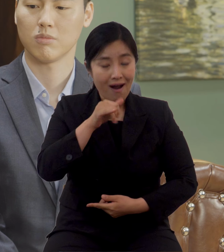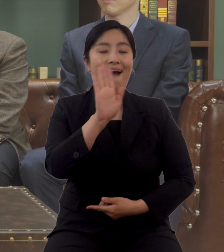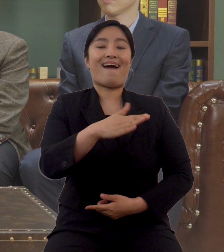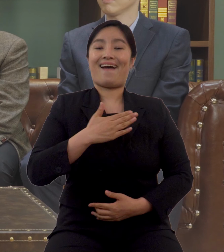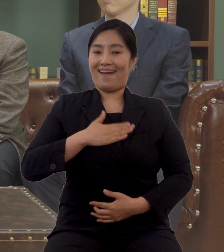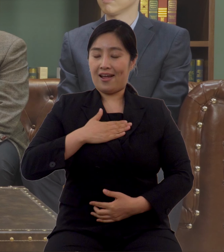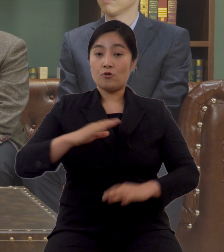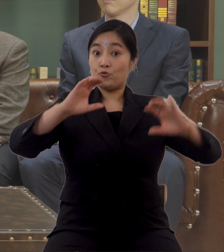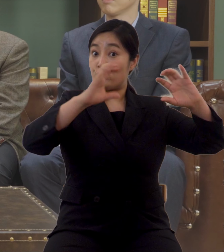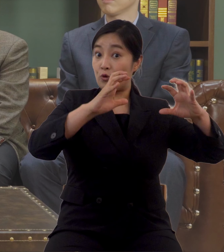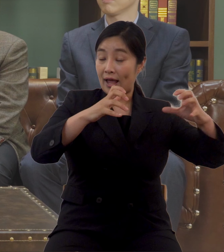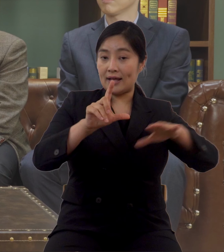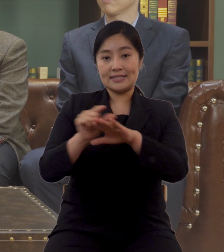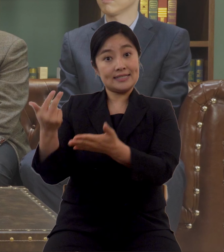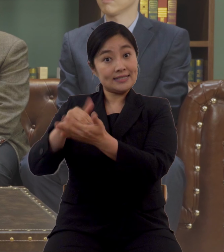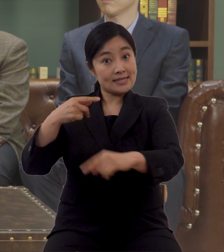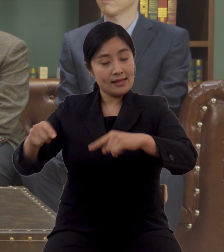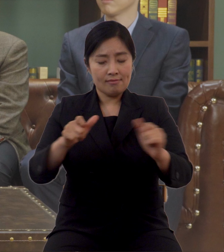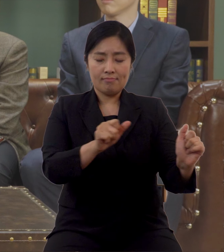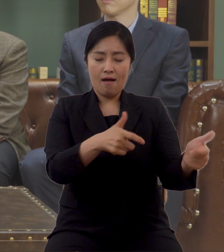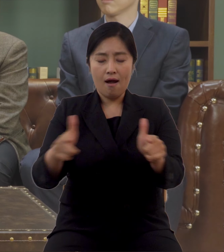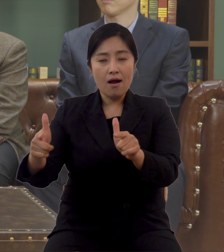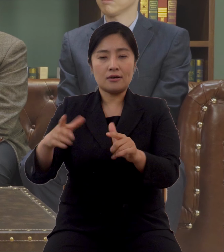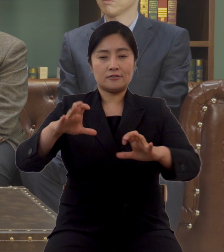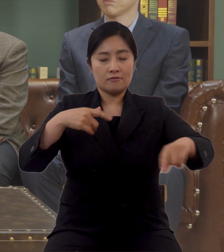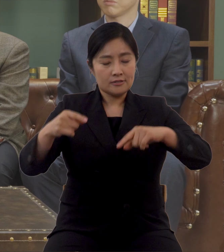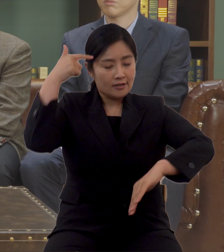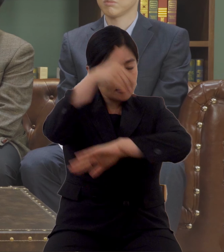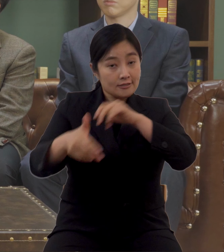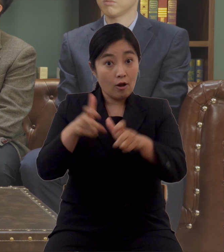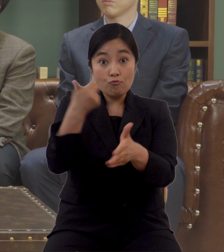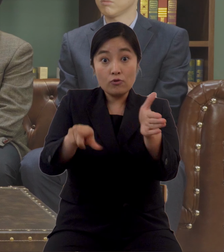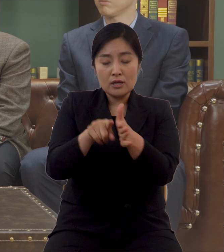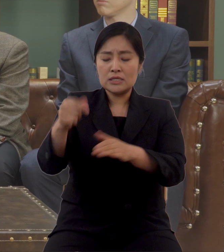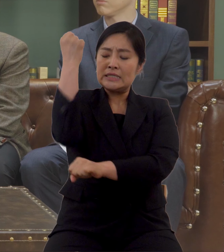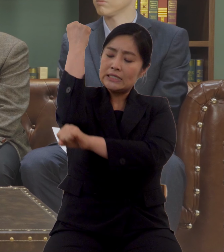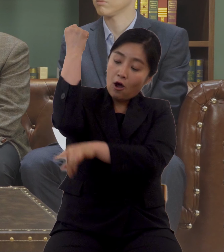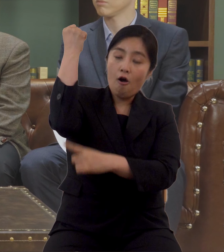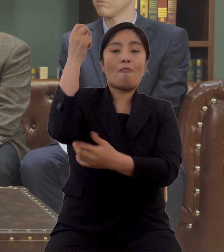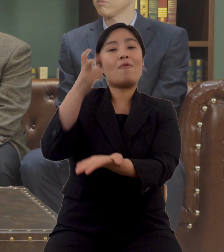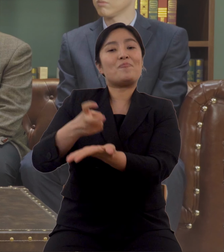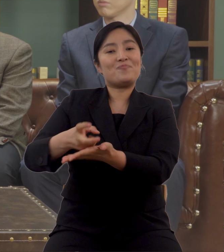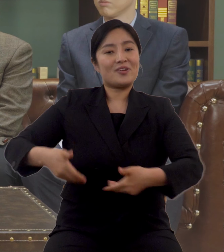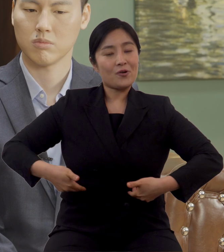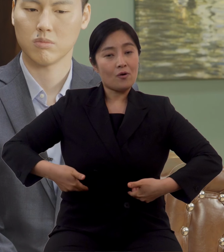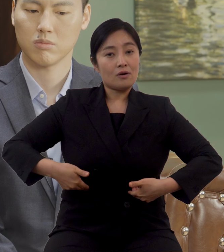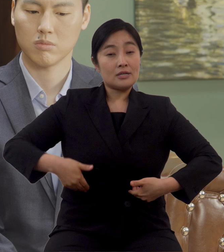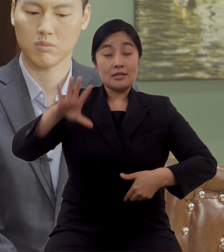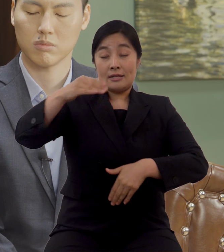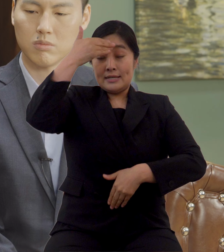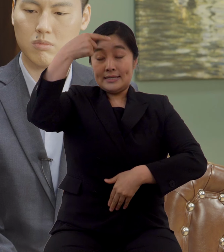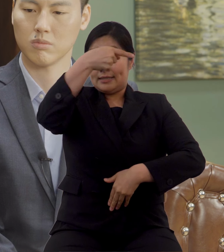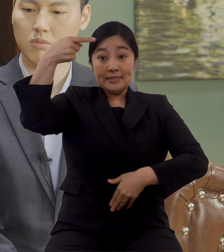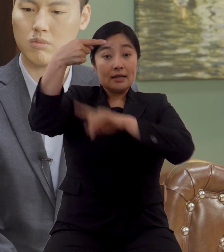네. 국가나 지자체가 다양한 정책 사업을 하려면 반드시 그 근거되는 법령이 필요한데요.